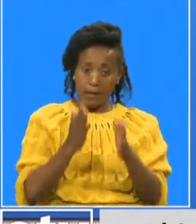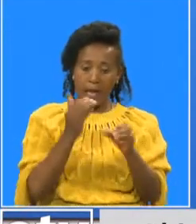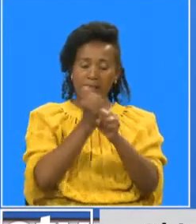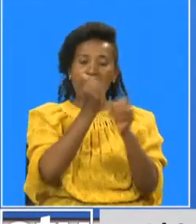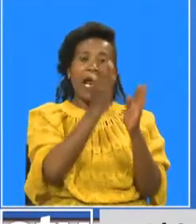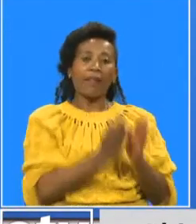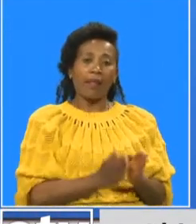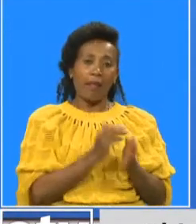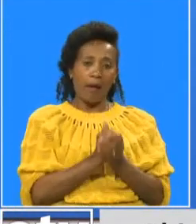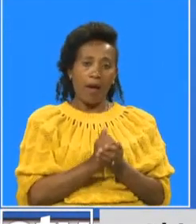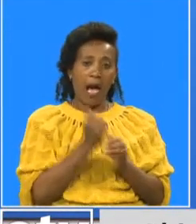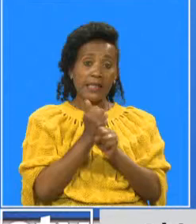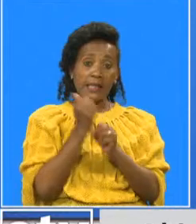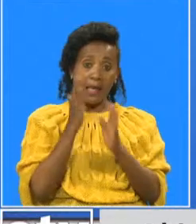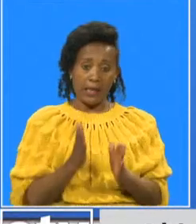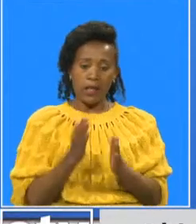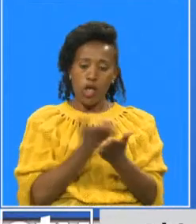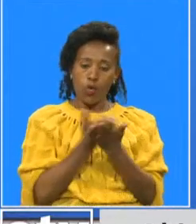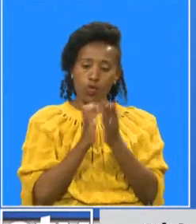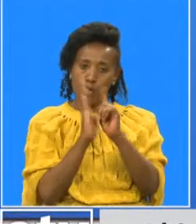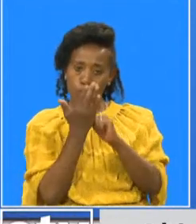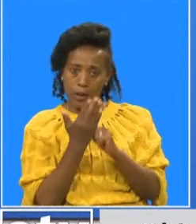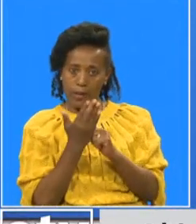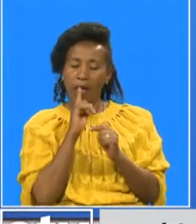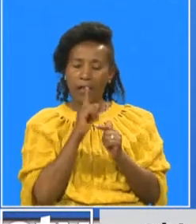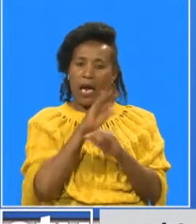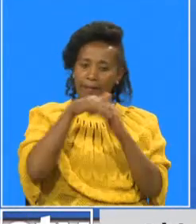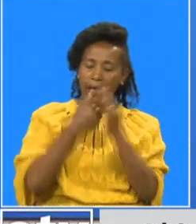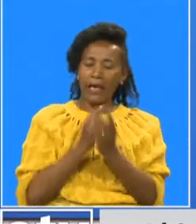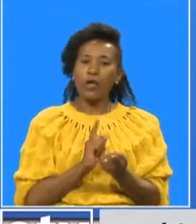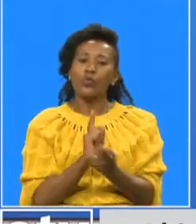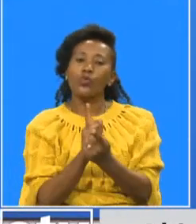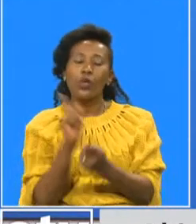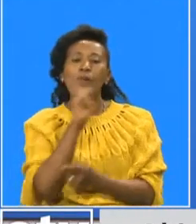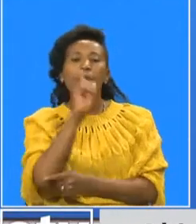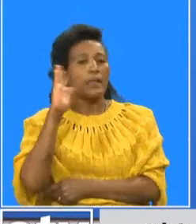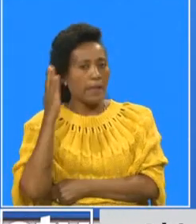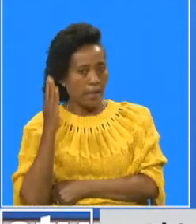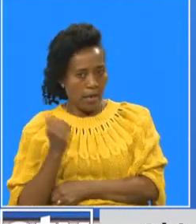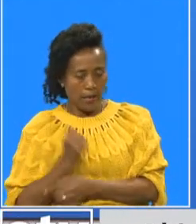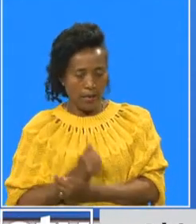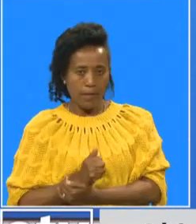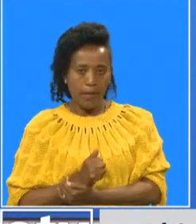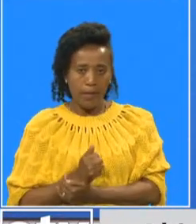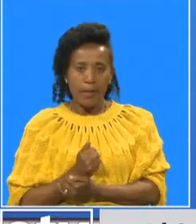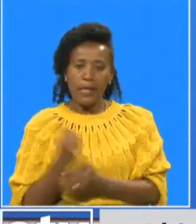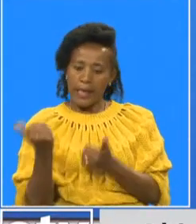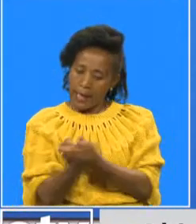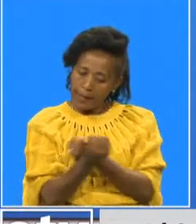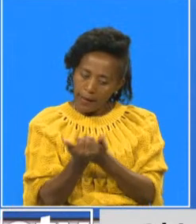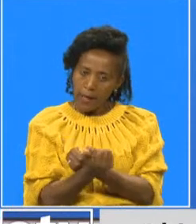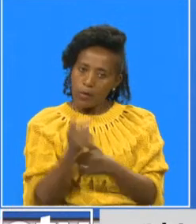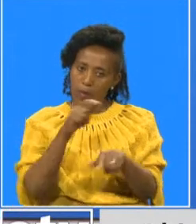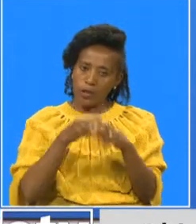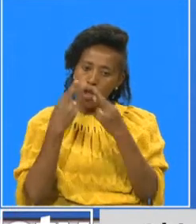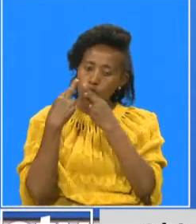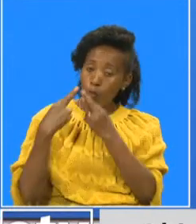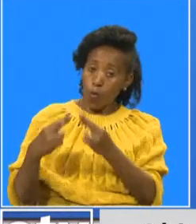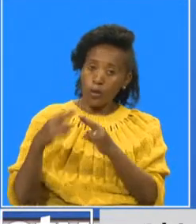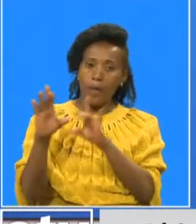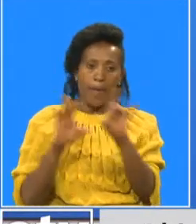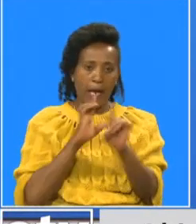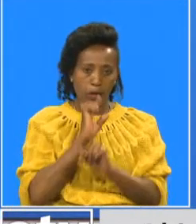ያስሪ የኢኮኖሚ ሁኔታዎችና አጠቃላይ ግንኙነታቸው ምን ይመስላል የሚለውን እየተከታተሉ በየጊዜው ሪፖርት